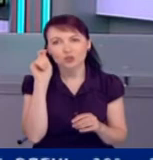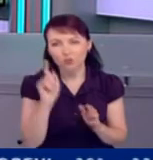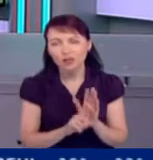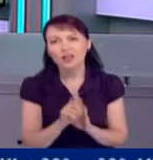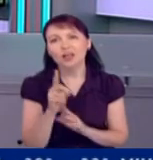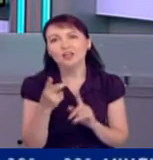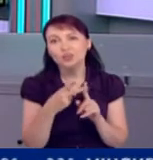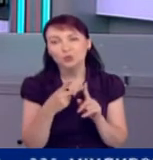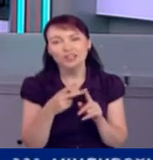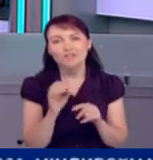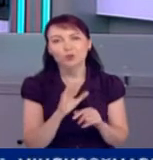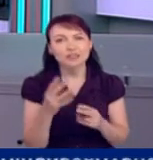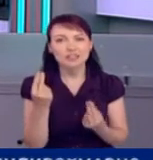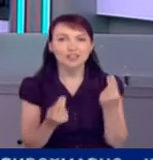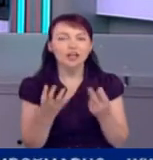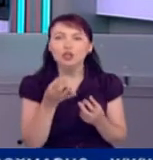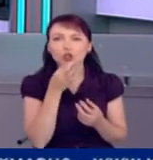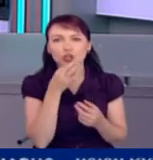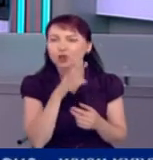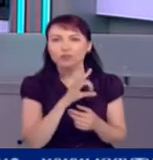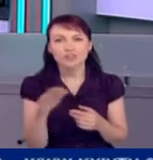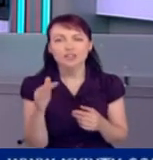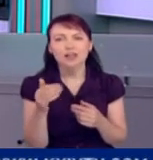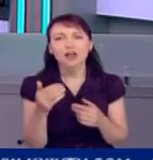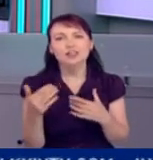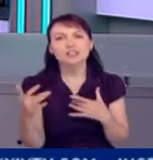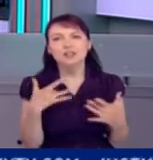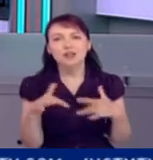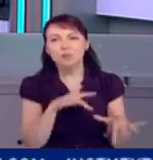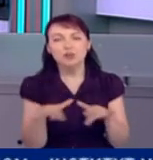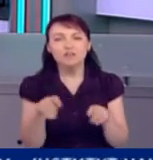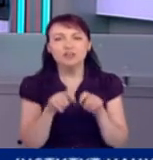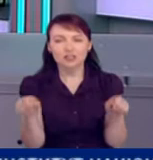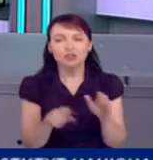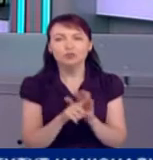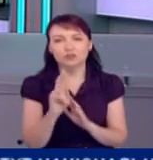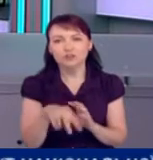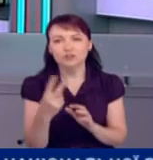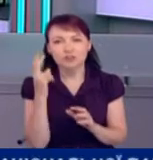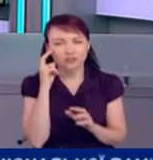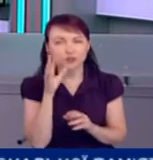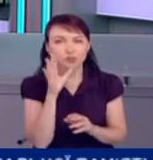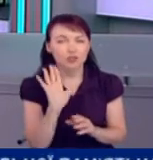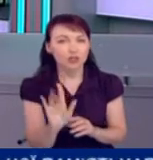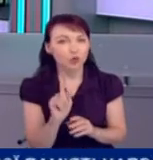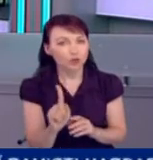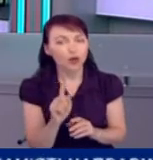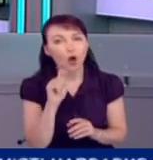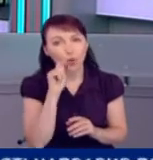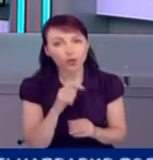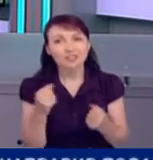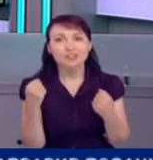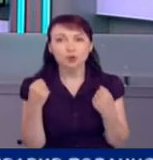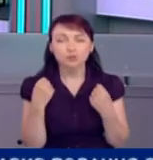другі європейські ігри. Ще не офіційно. Церемонія відкриття розпочнеться о 22:00 за київським часом. Однак українські спортсмени